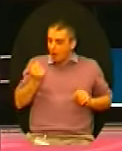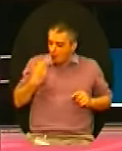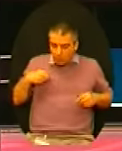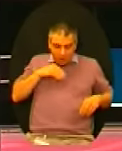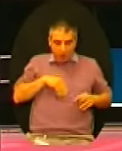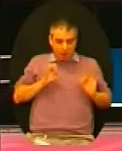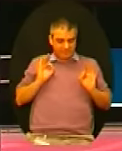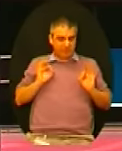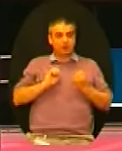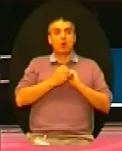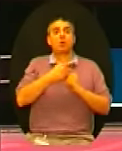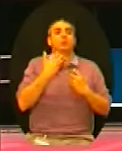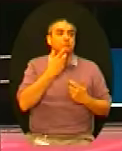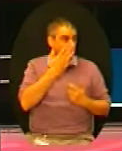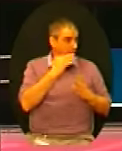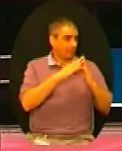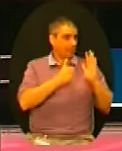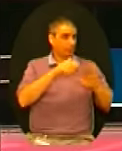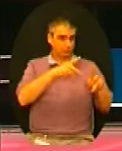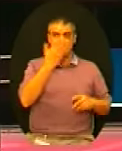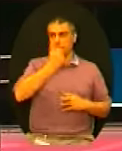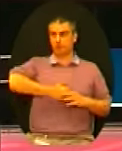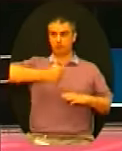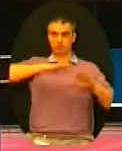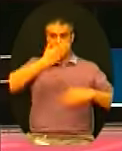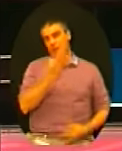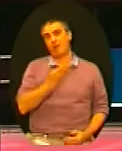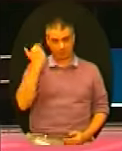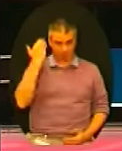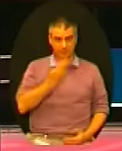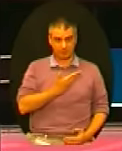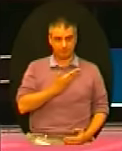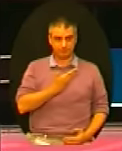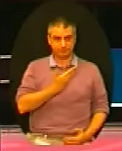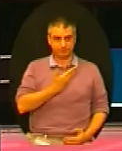לכיסי, או כשהוא סיפר לנו... כשהוא דייב בבית ראש הממשלה. כשהוא דייב בבית ראש הממשלה,